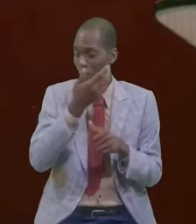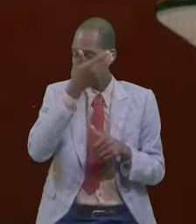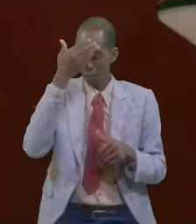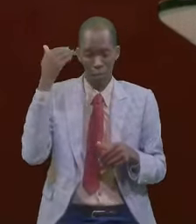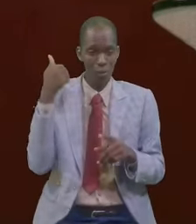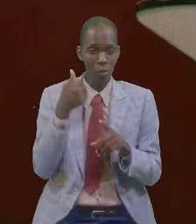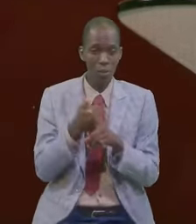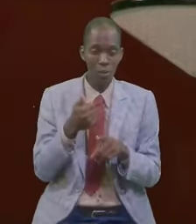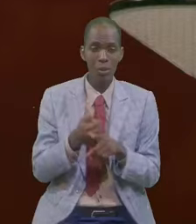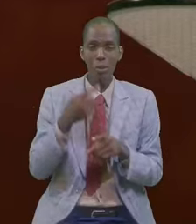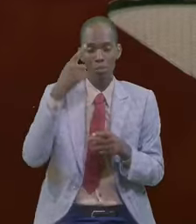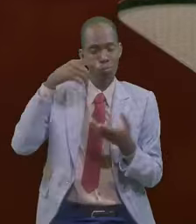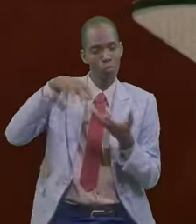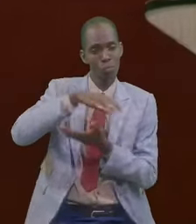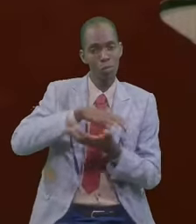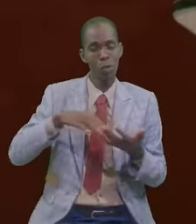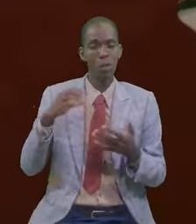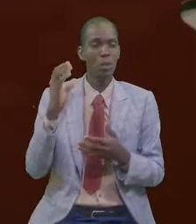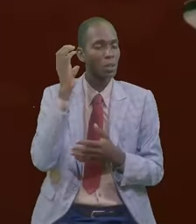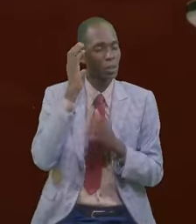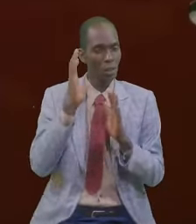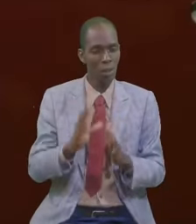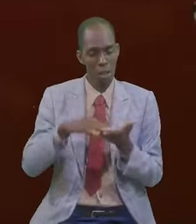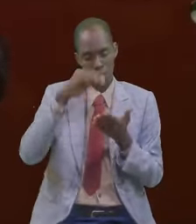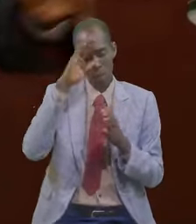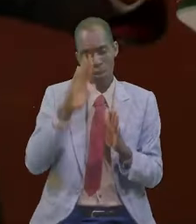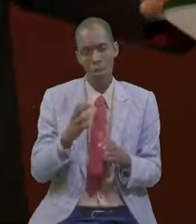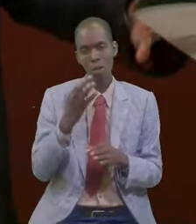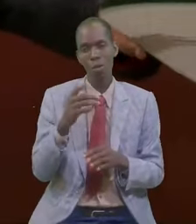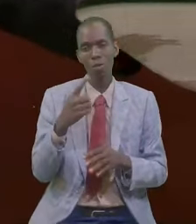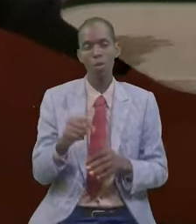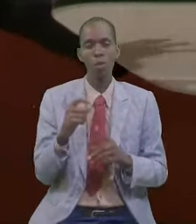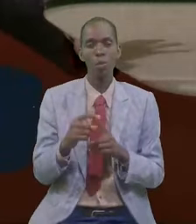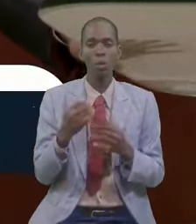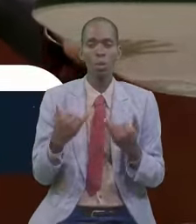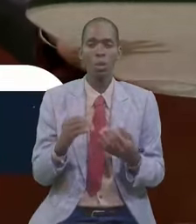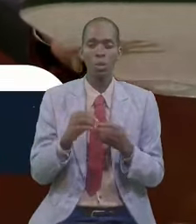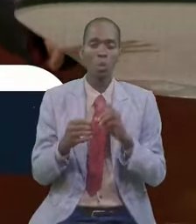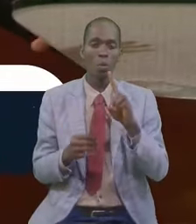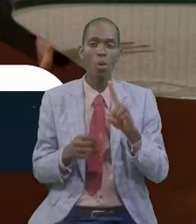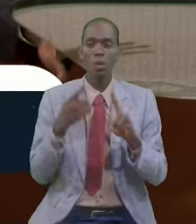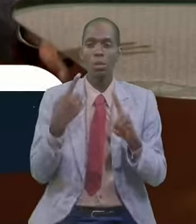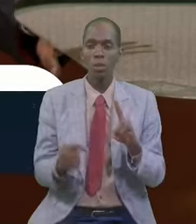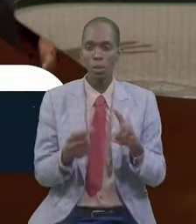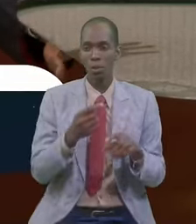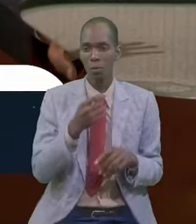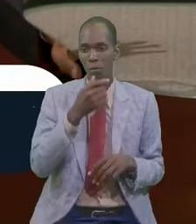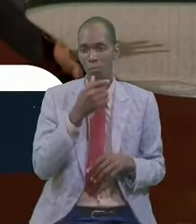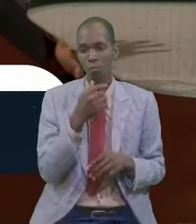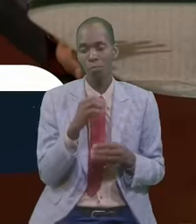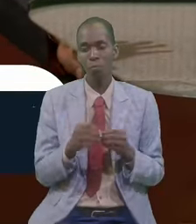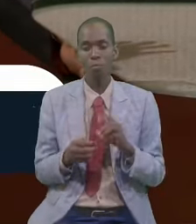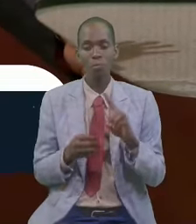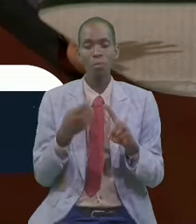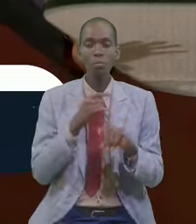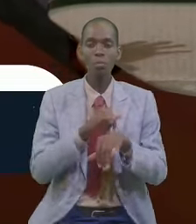les auditeurs illusionnés oublient de la parole. Nous allons voir trois points ici, trois sections. 1. Les auditeurs